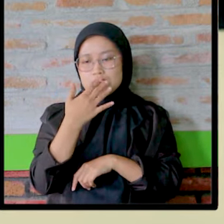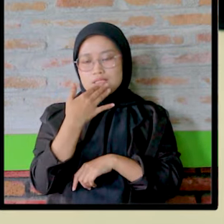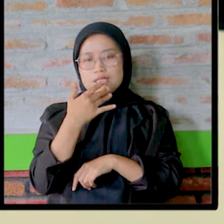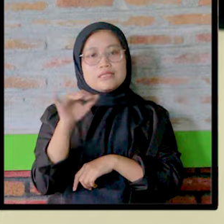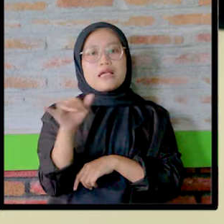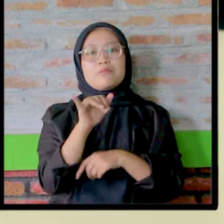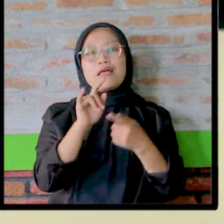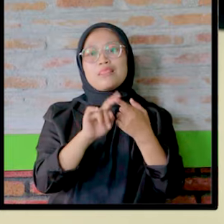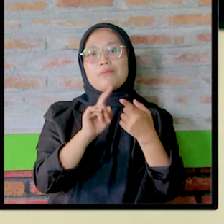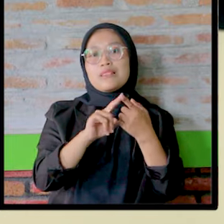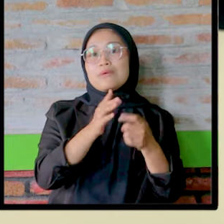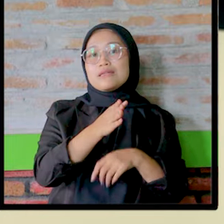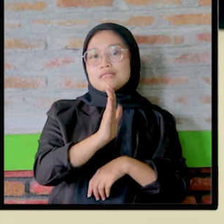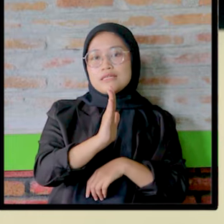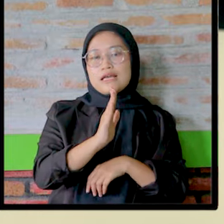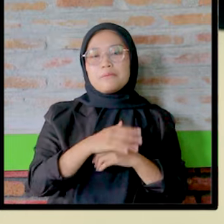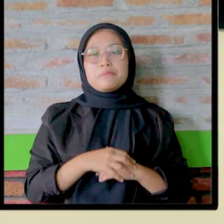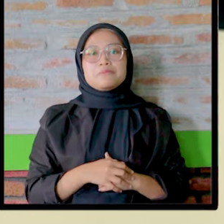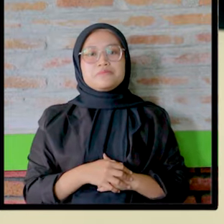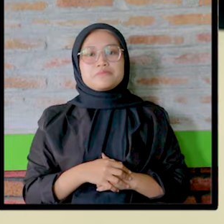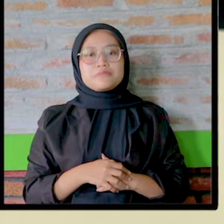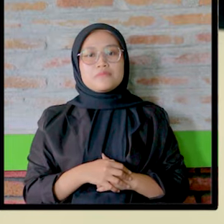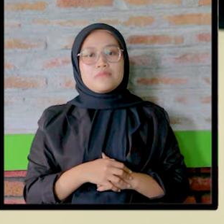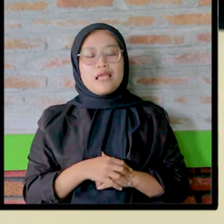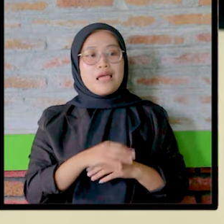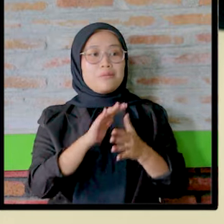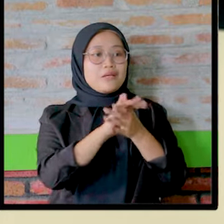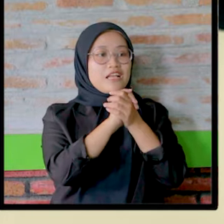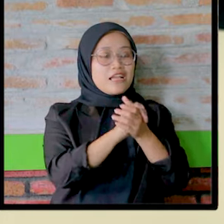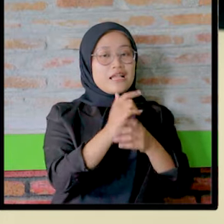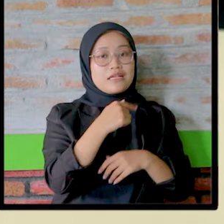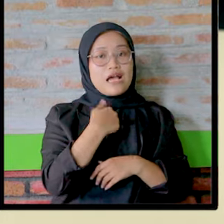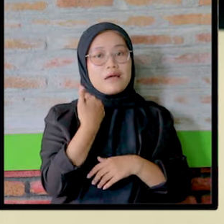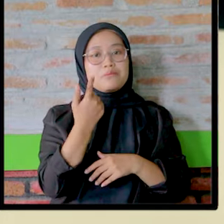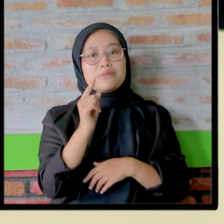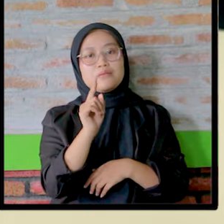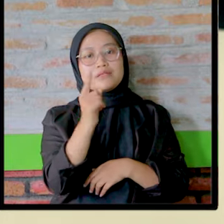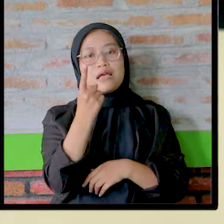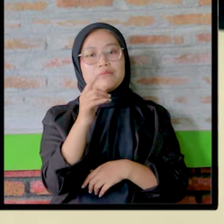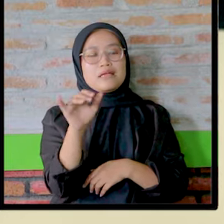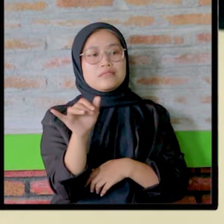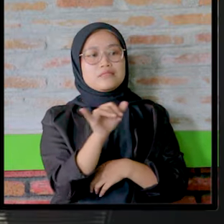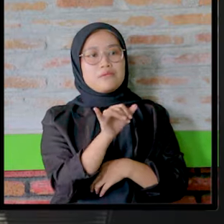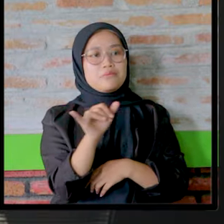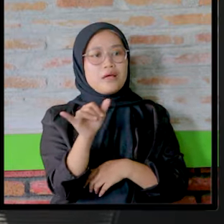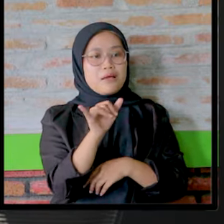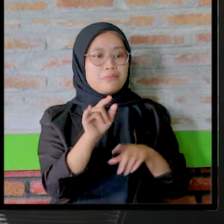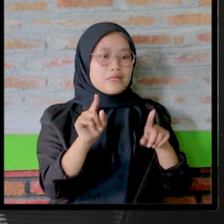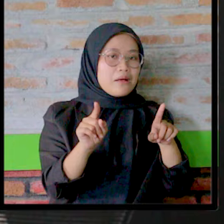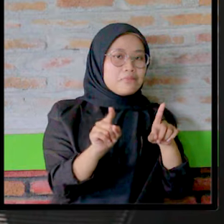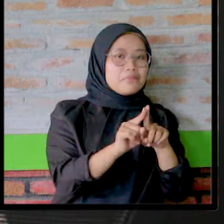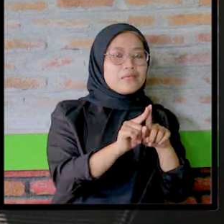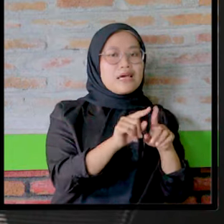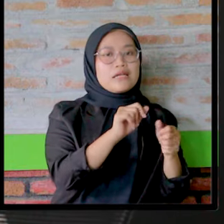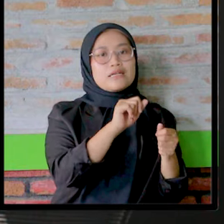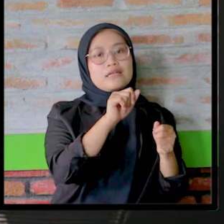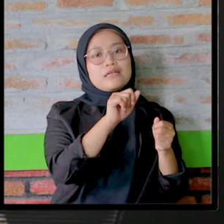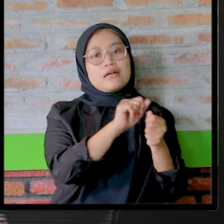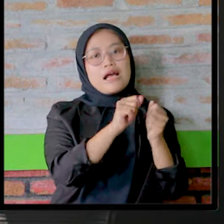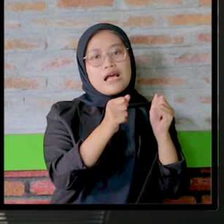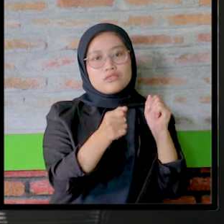Sigap yang perkenalan kami pertama ketika mendampingi kasus di Sukoharjo Oh